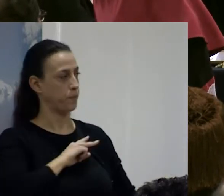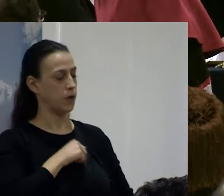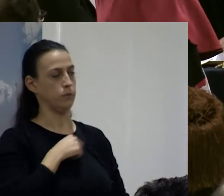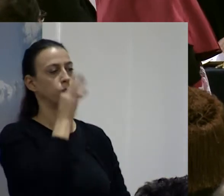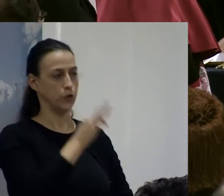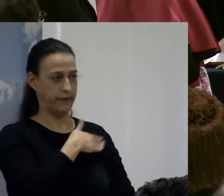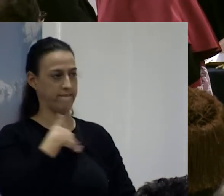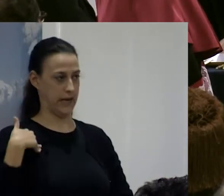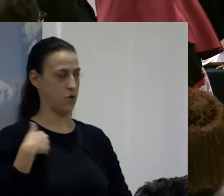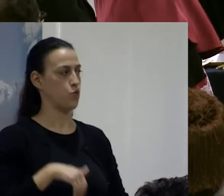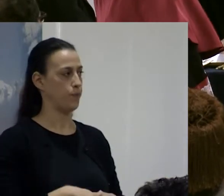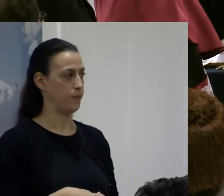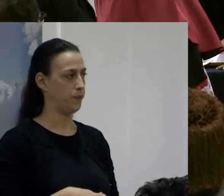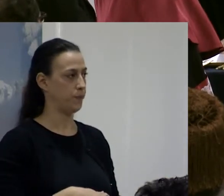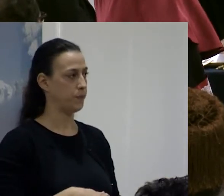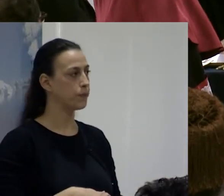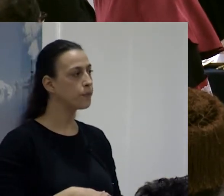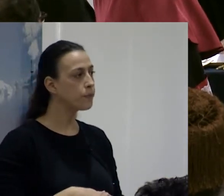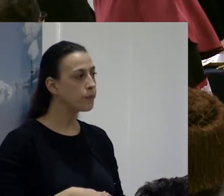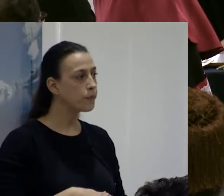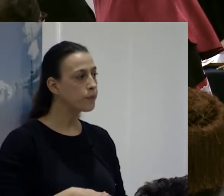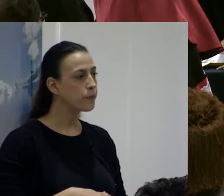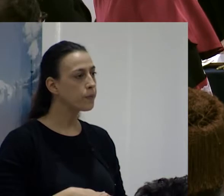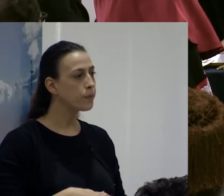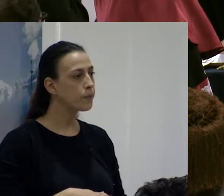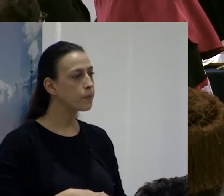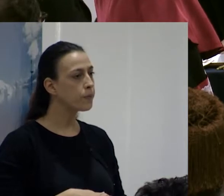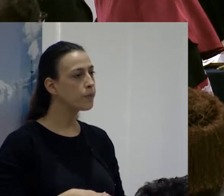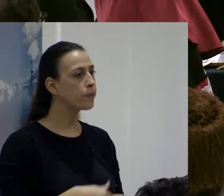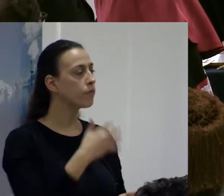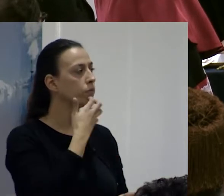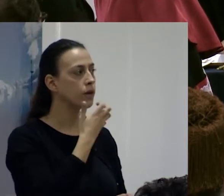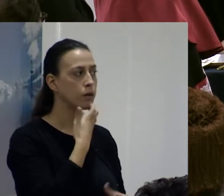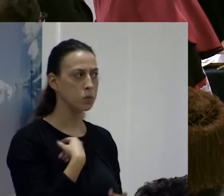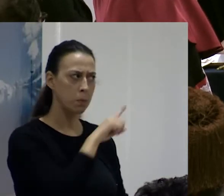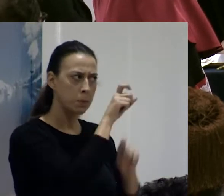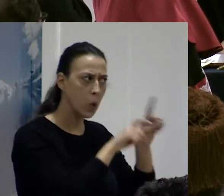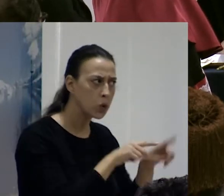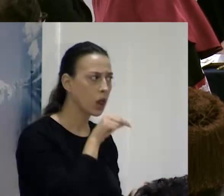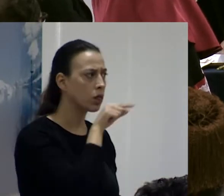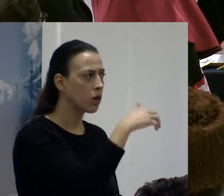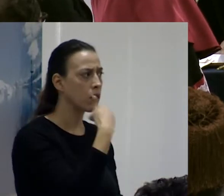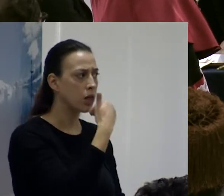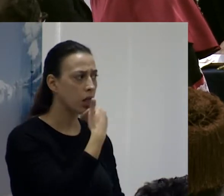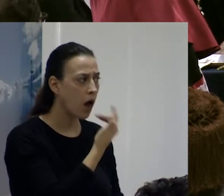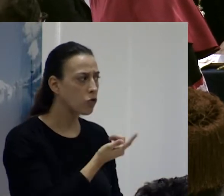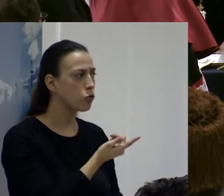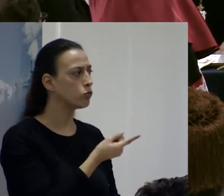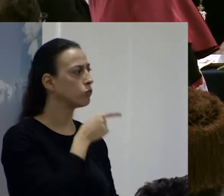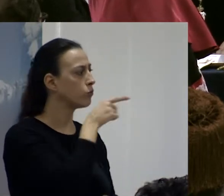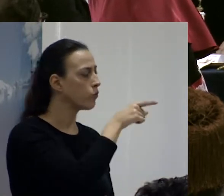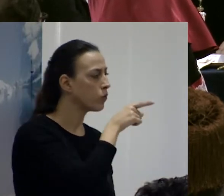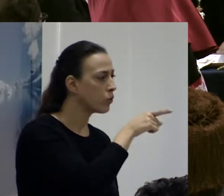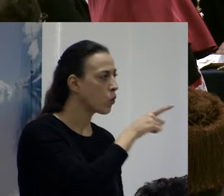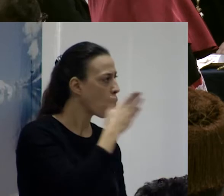vull. I, en primer lloc, sempre i on se vulga que us trobareu, guardareu els drets, els privilegis